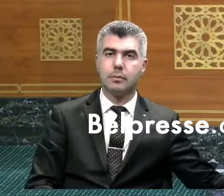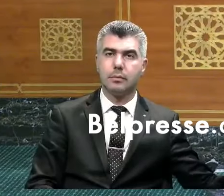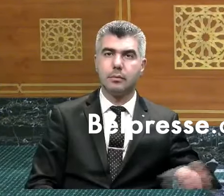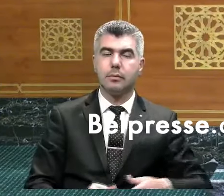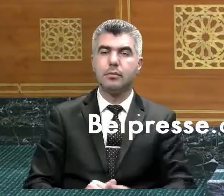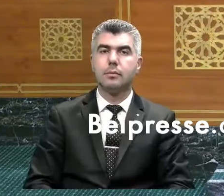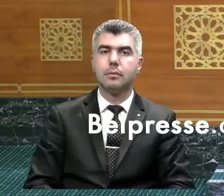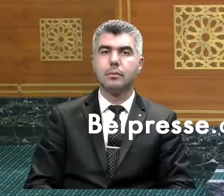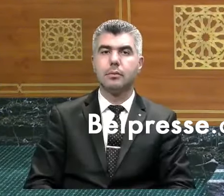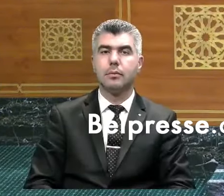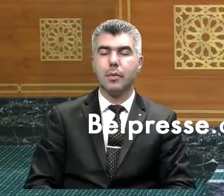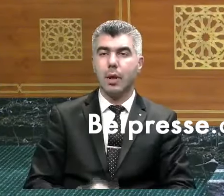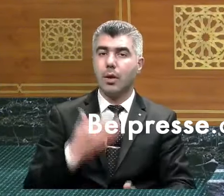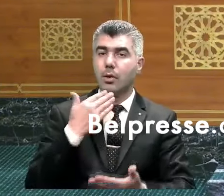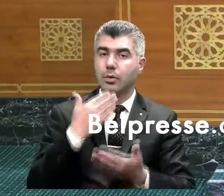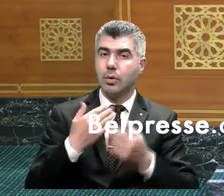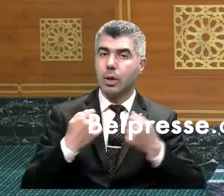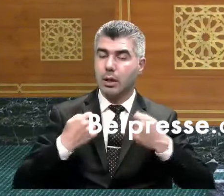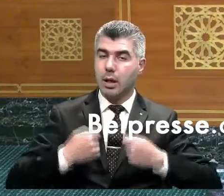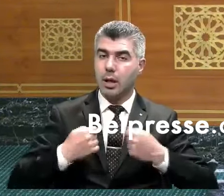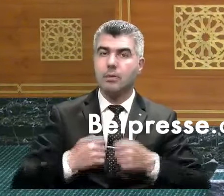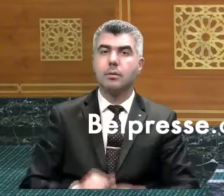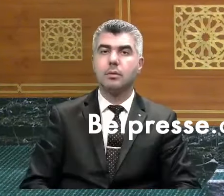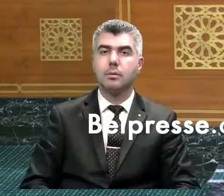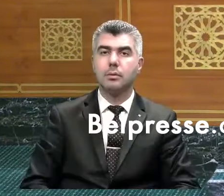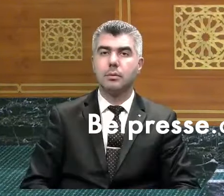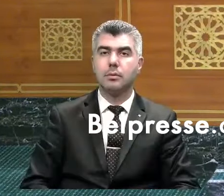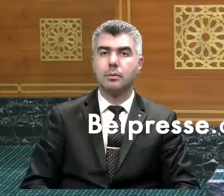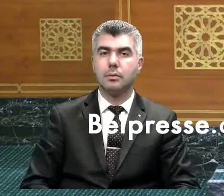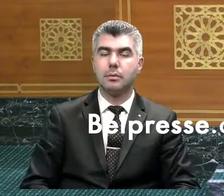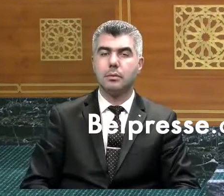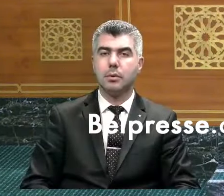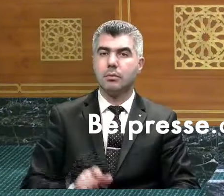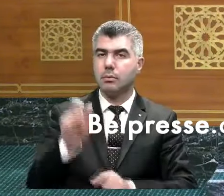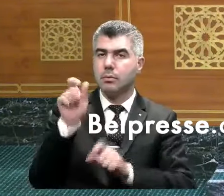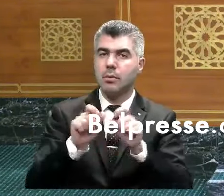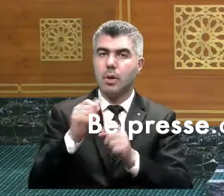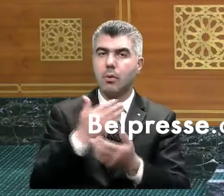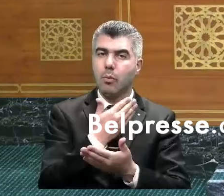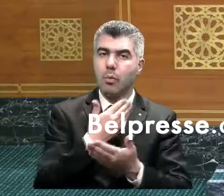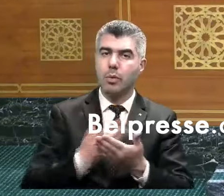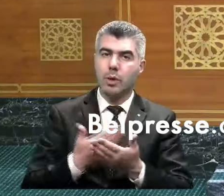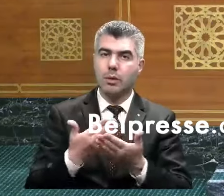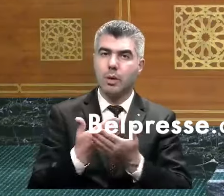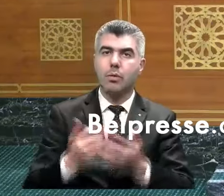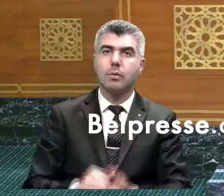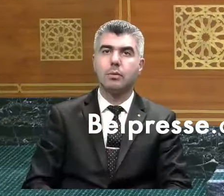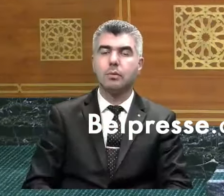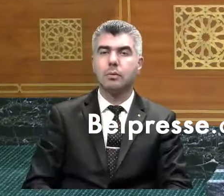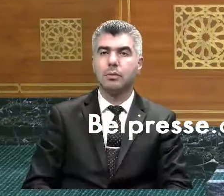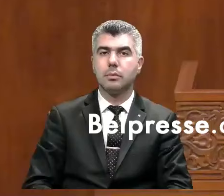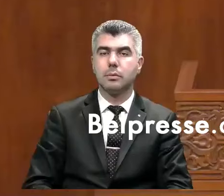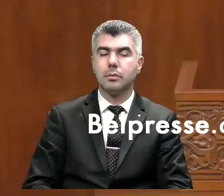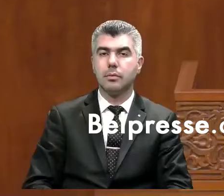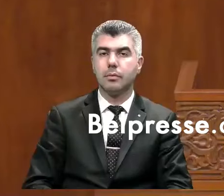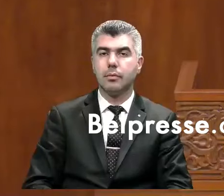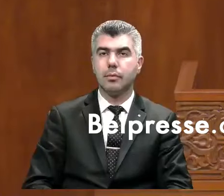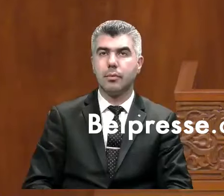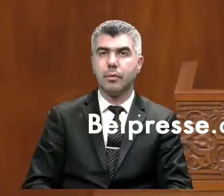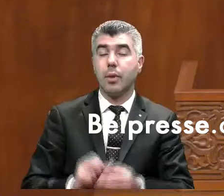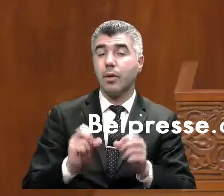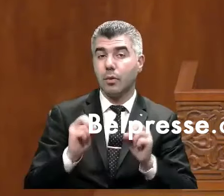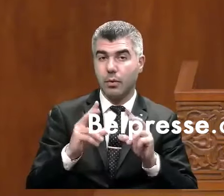شكرا السيد الرئيس المحترم السيدات والساده المستشارون المحترمون ففعل تموقع